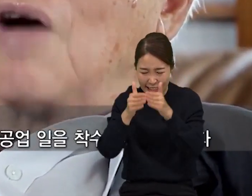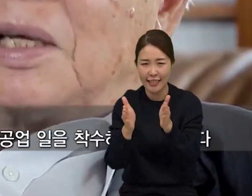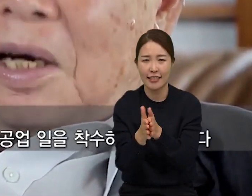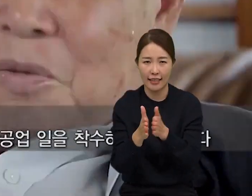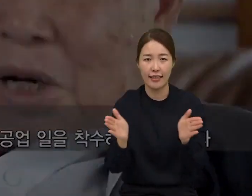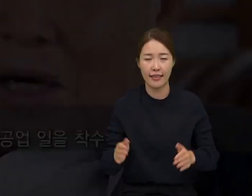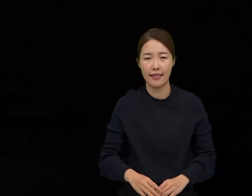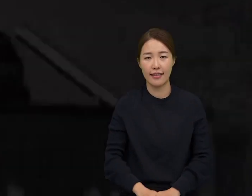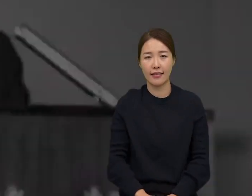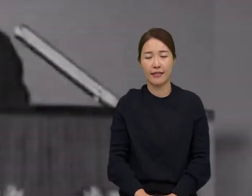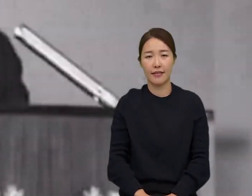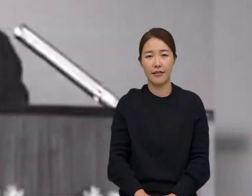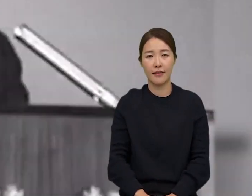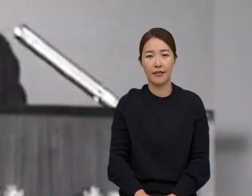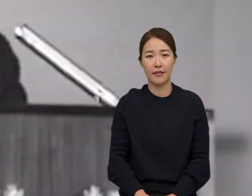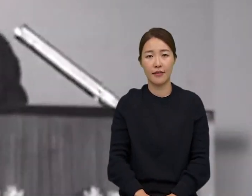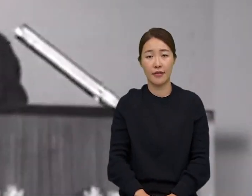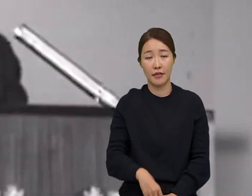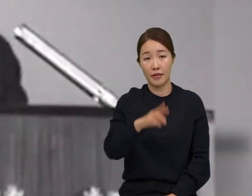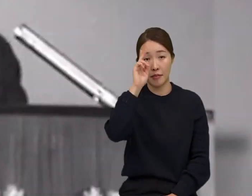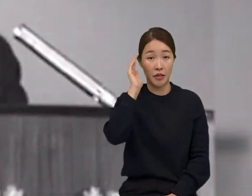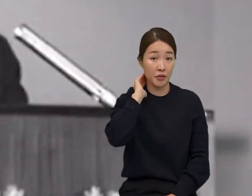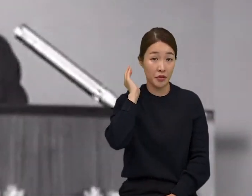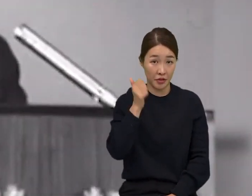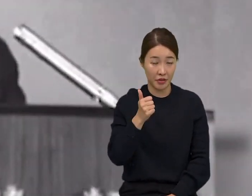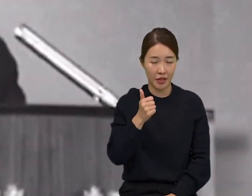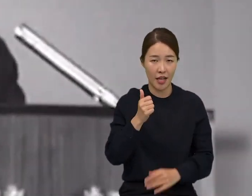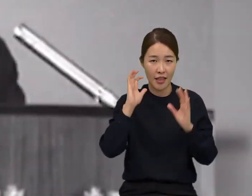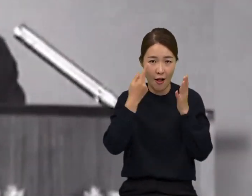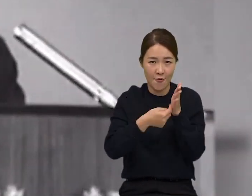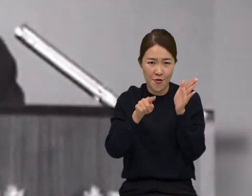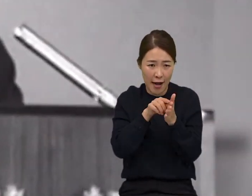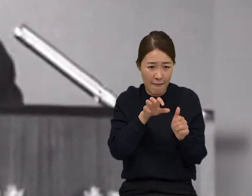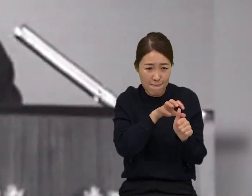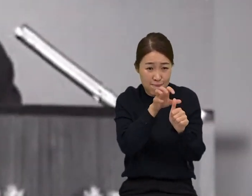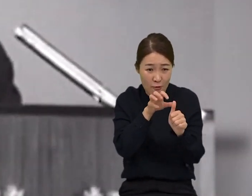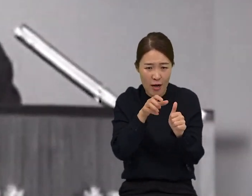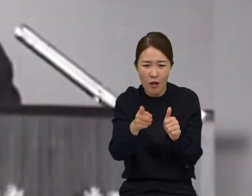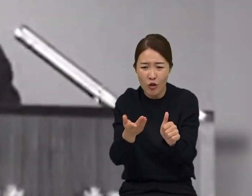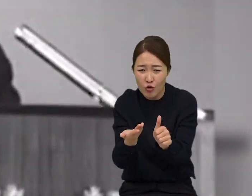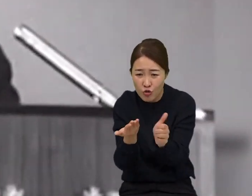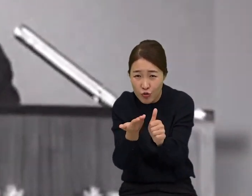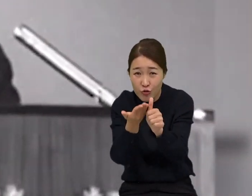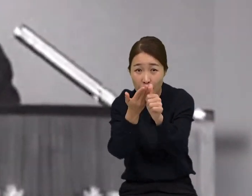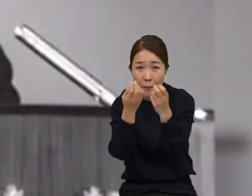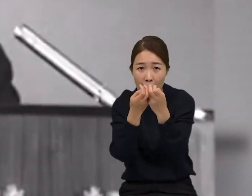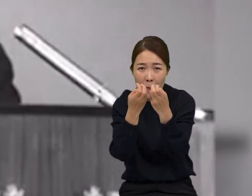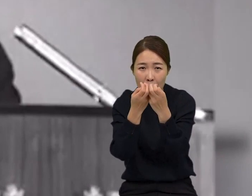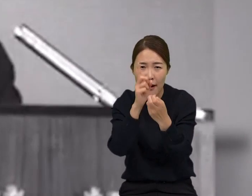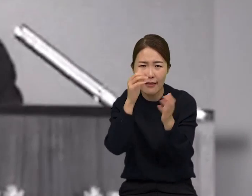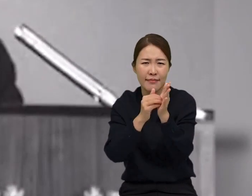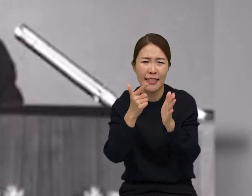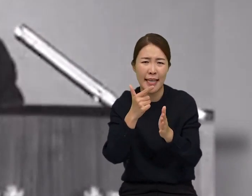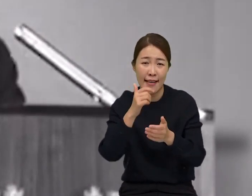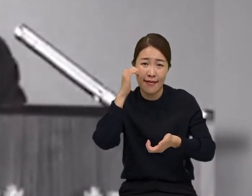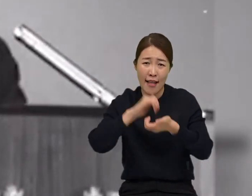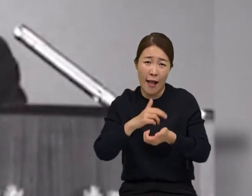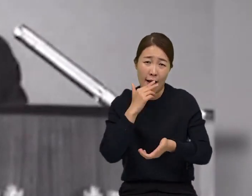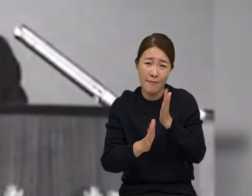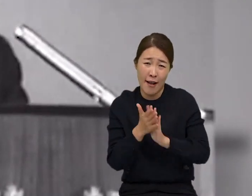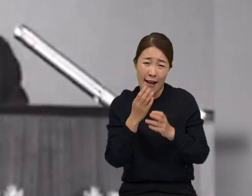아주 착수하게 된 겁니다. 박정희는 방위산업 육성에만 그치지 않았다. 그는 임기 제한 없이